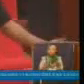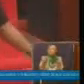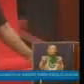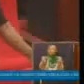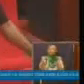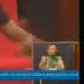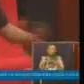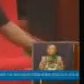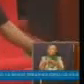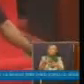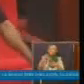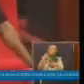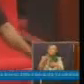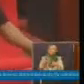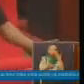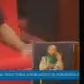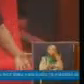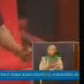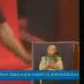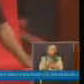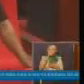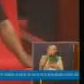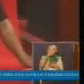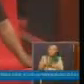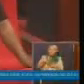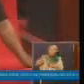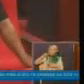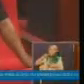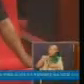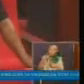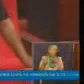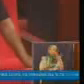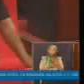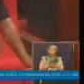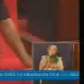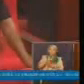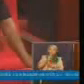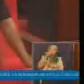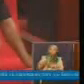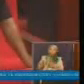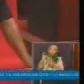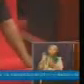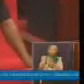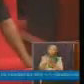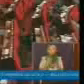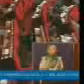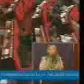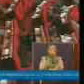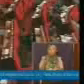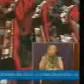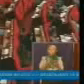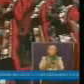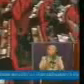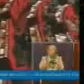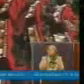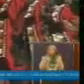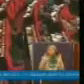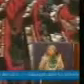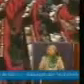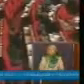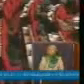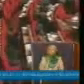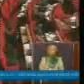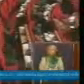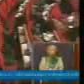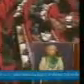Wanatuambia kabisa kwamba wiki hii iishi. Na kweli limetokea hili. Watu wanapanga kabisa kabisa. Badala ya kupanga namna ya kuboresha, wanapanga namna ya kutoka.